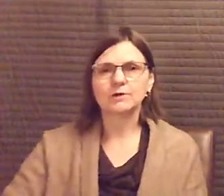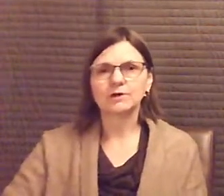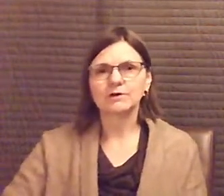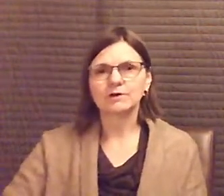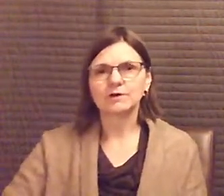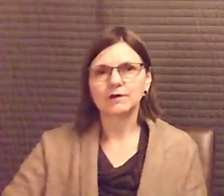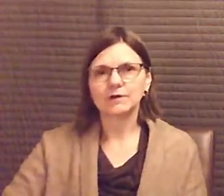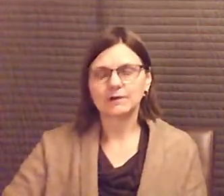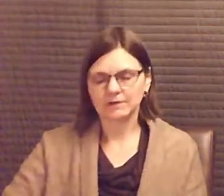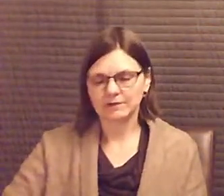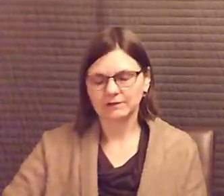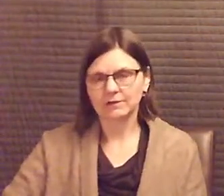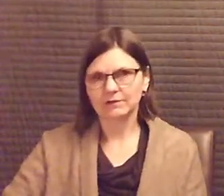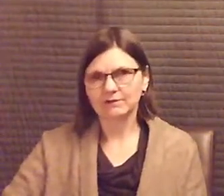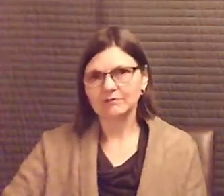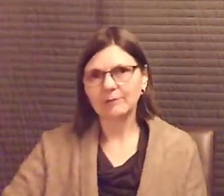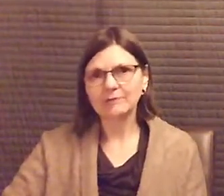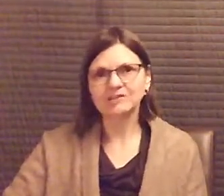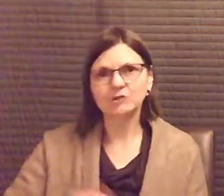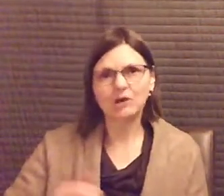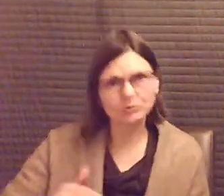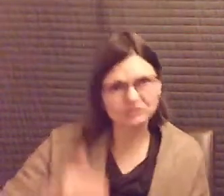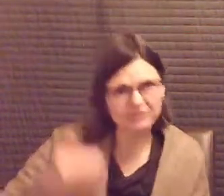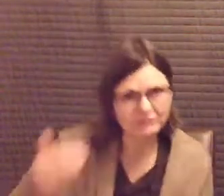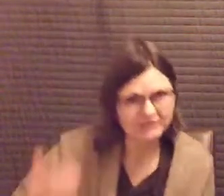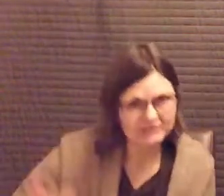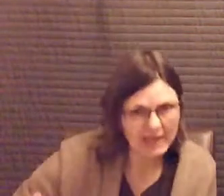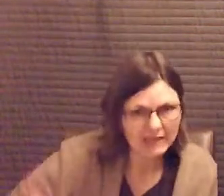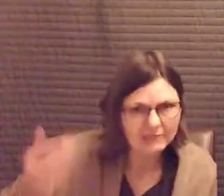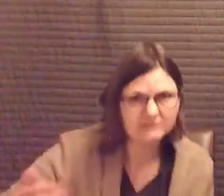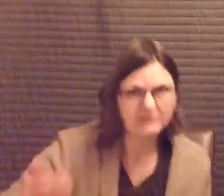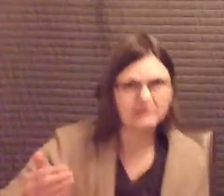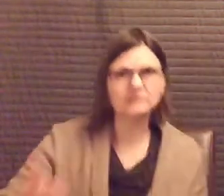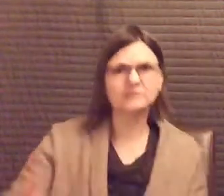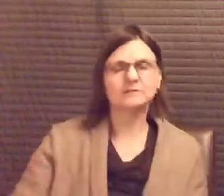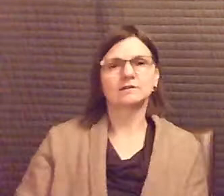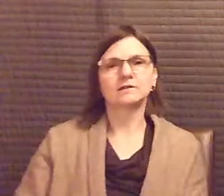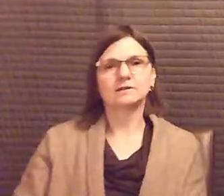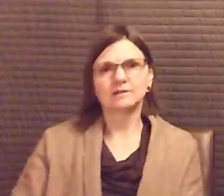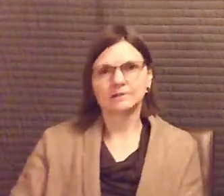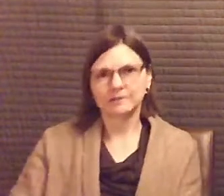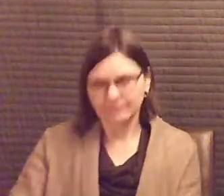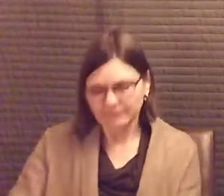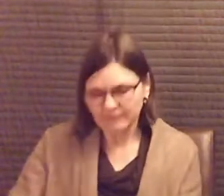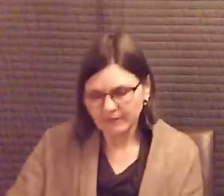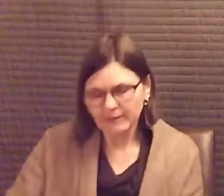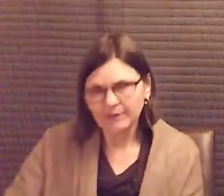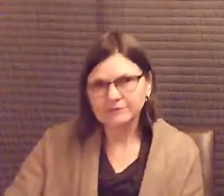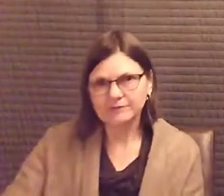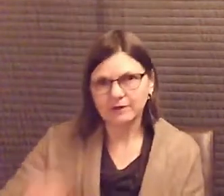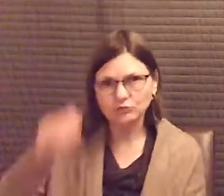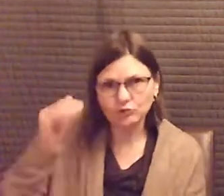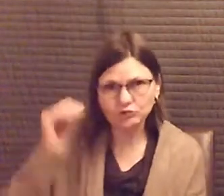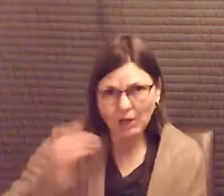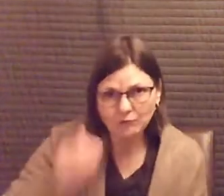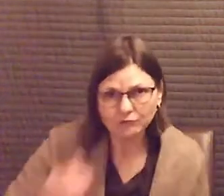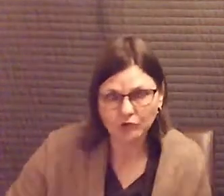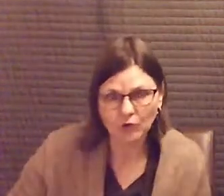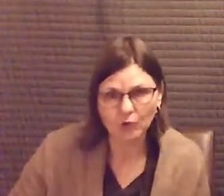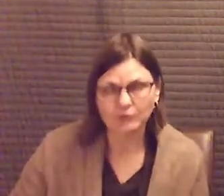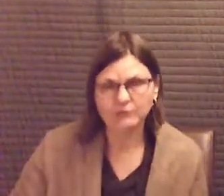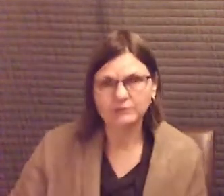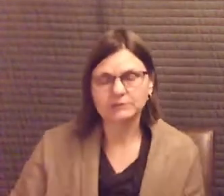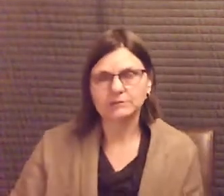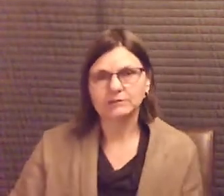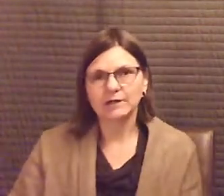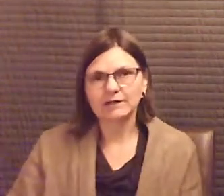bouwproces en james doellijn tien wijze van jacobus 2 vers 19 ik ben de duivels billy ze ook de tafels